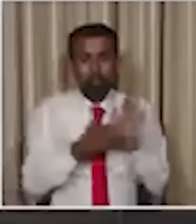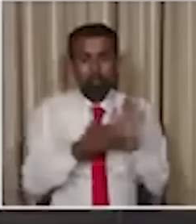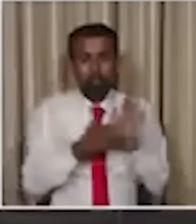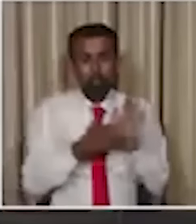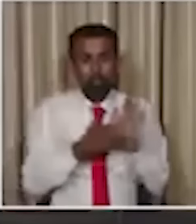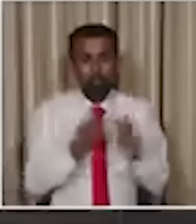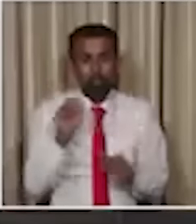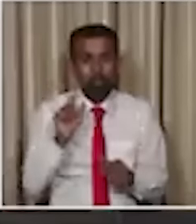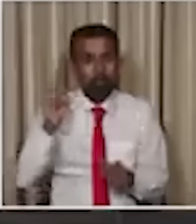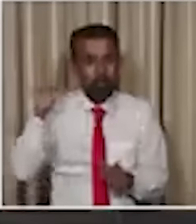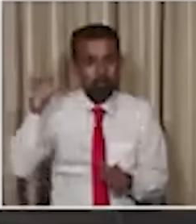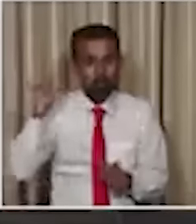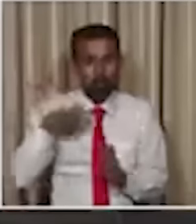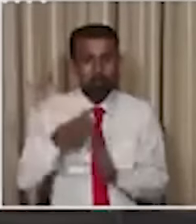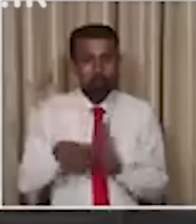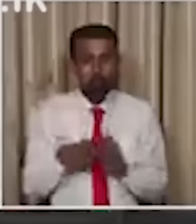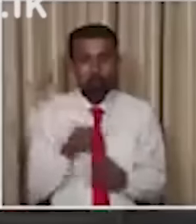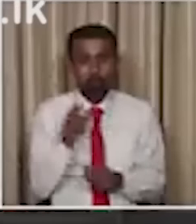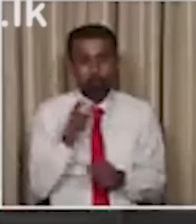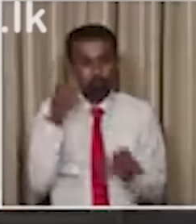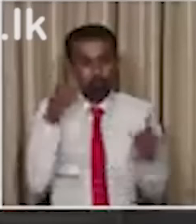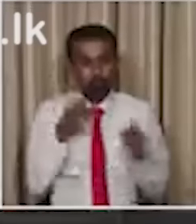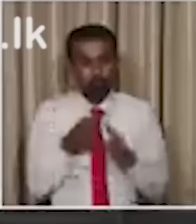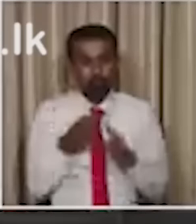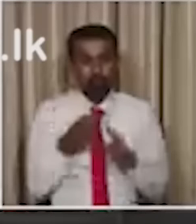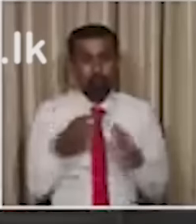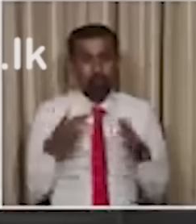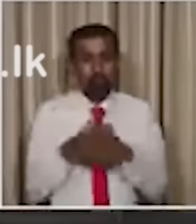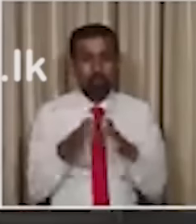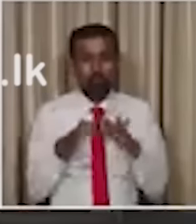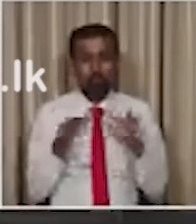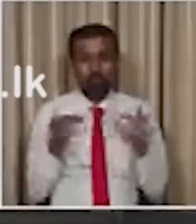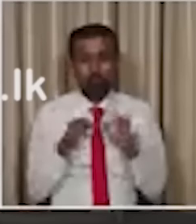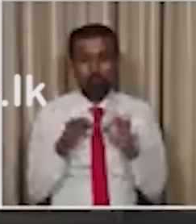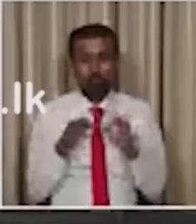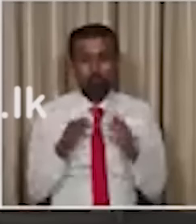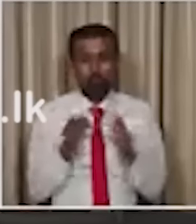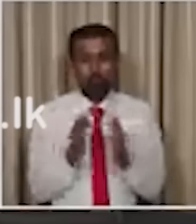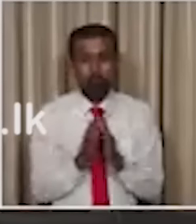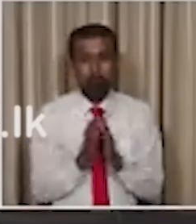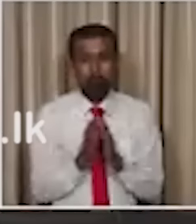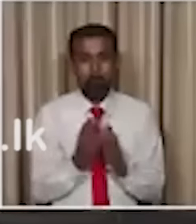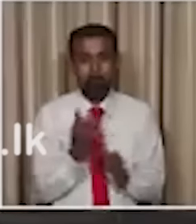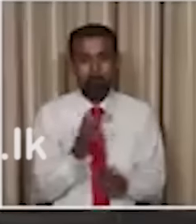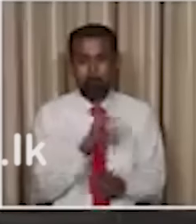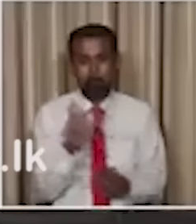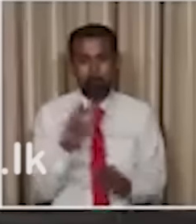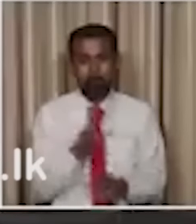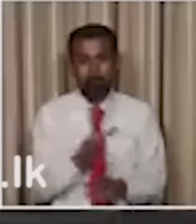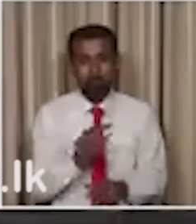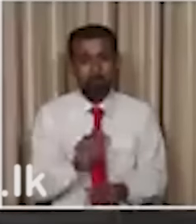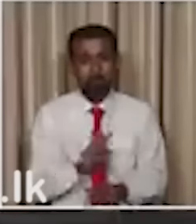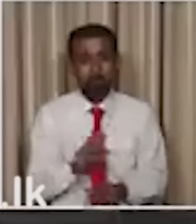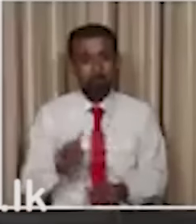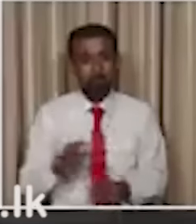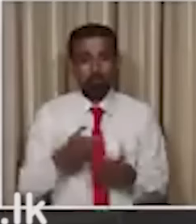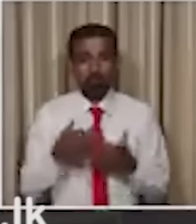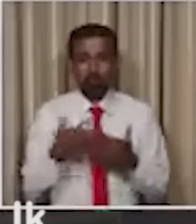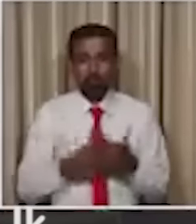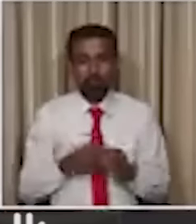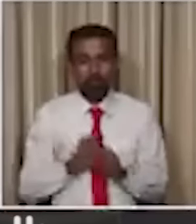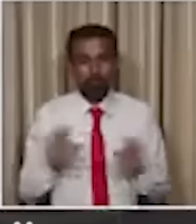රහුමාන් නැමැති ශ්‍රී ලංකේ සම්බන්ධව සමාජ මාධ්‍ය ගිණුමක් පිළිබඳ 2019/2/11 දින වාර්තා කර